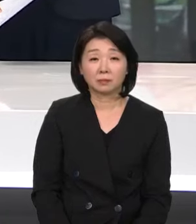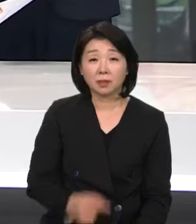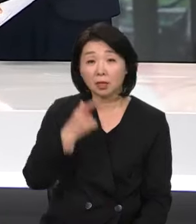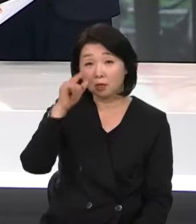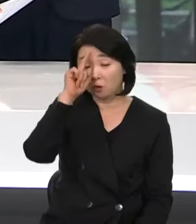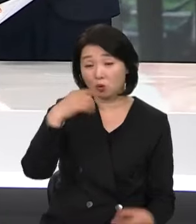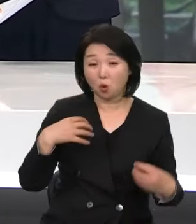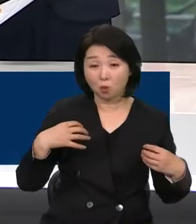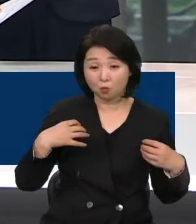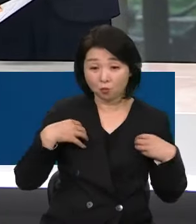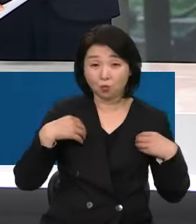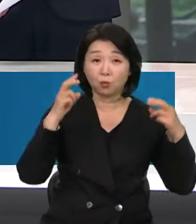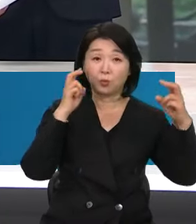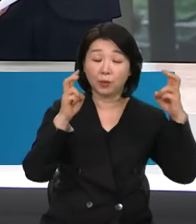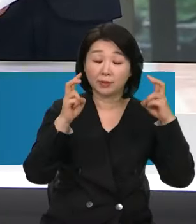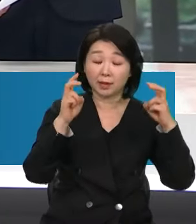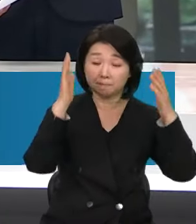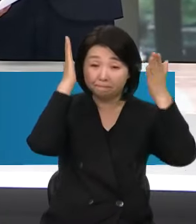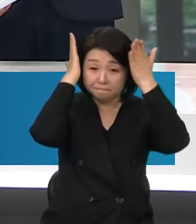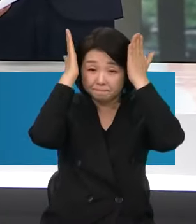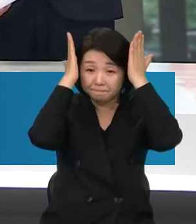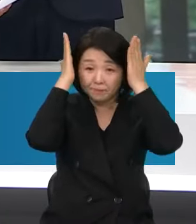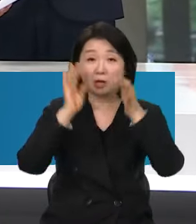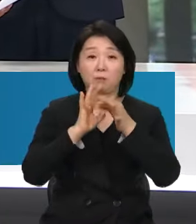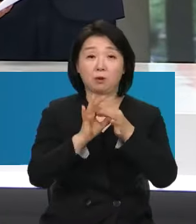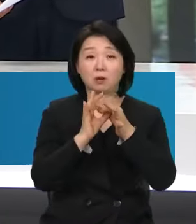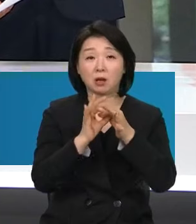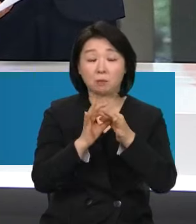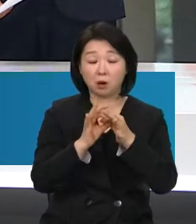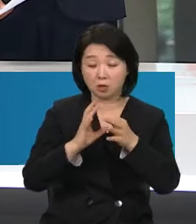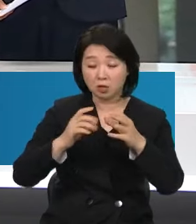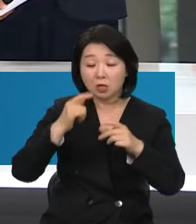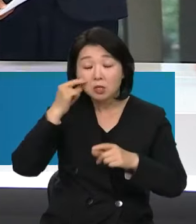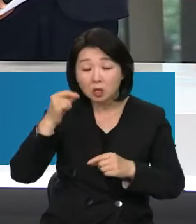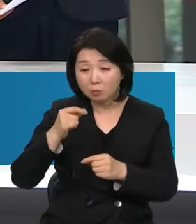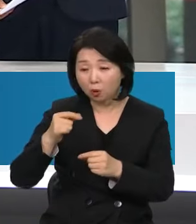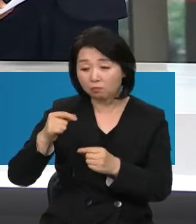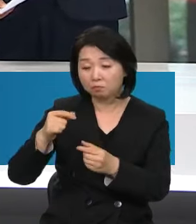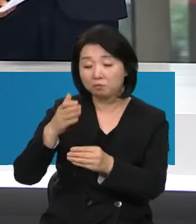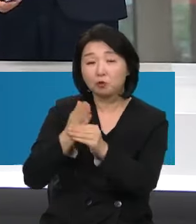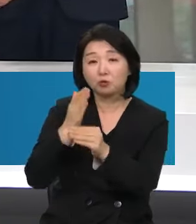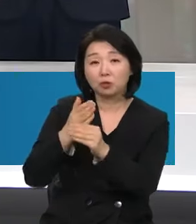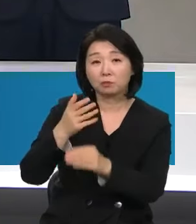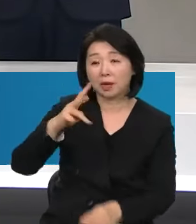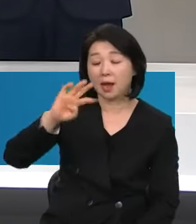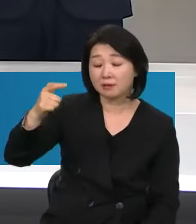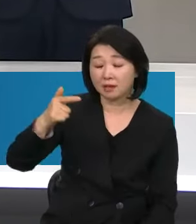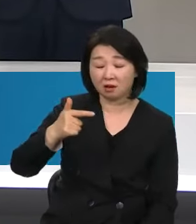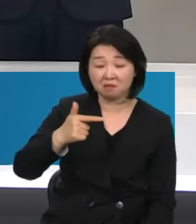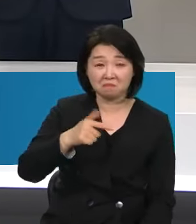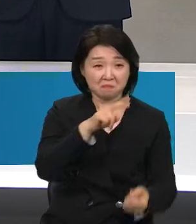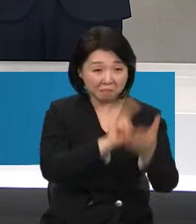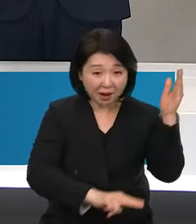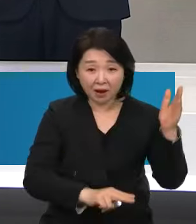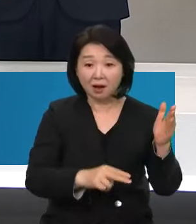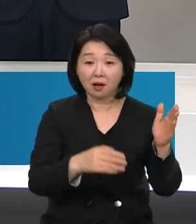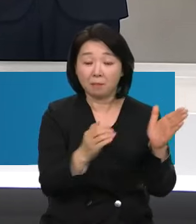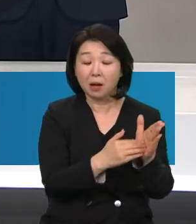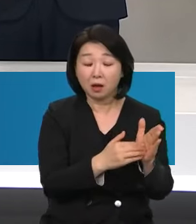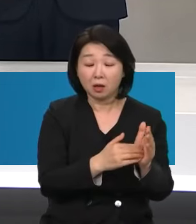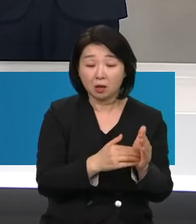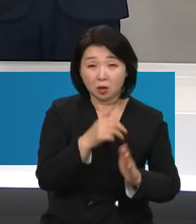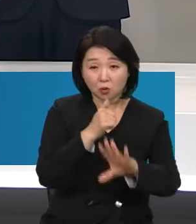일본 정부와 기업들이 네이버를 상대로 일본의 국민 메신저로 통하는 라인에서 손을 떼라고 압박하면서 이게 한일간 외교